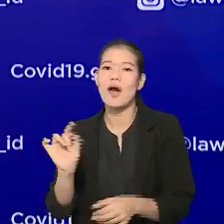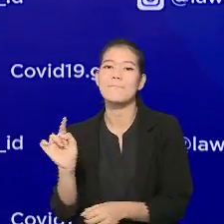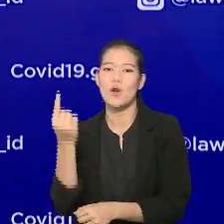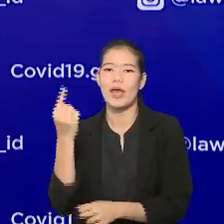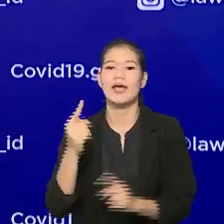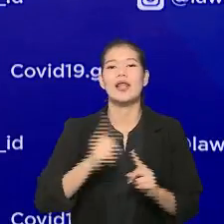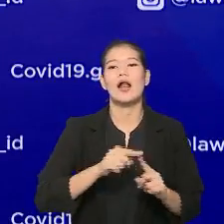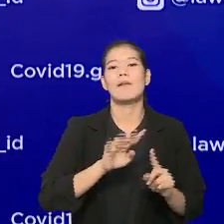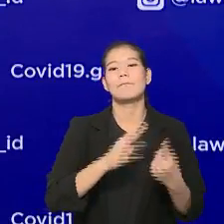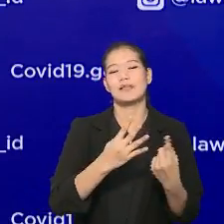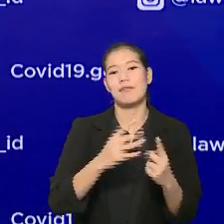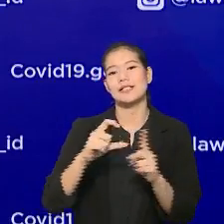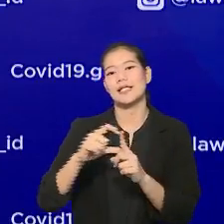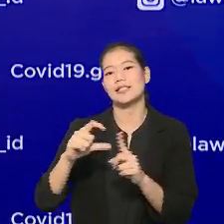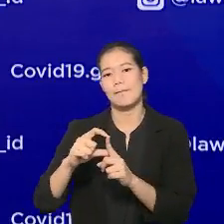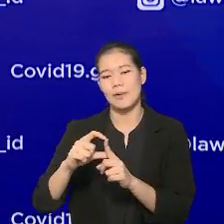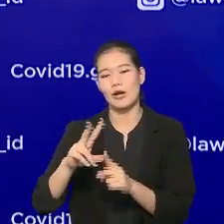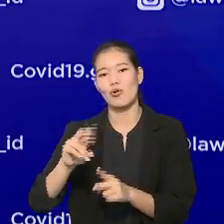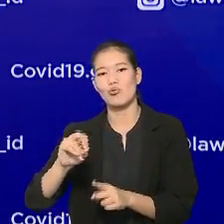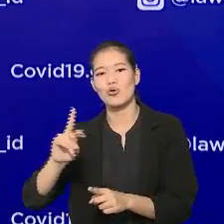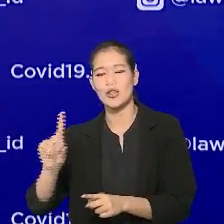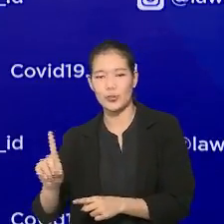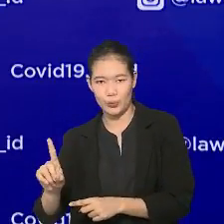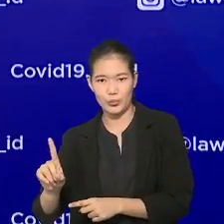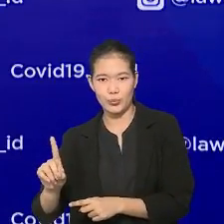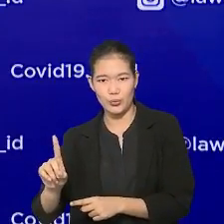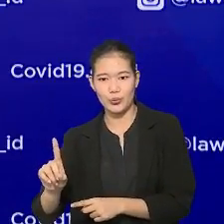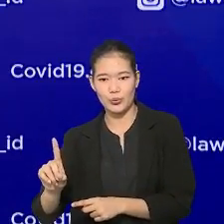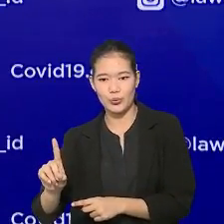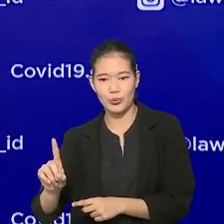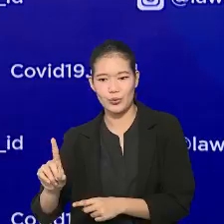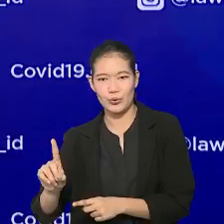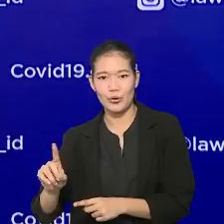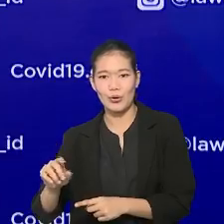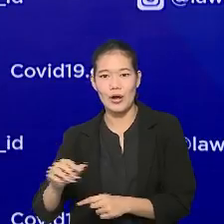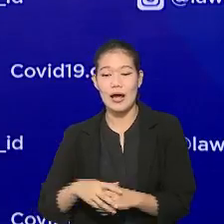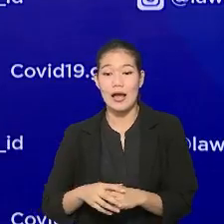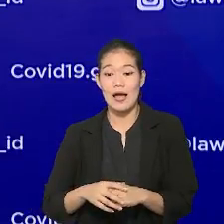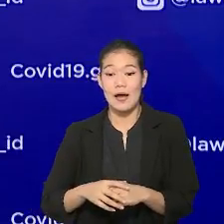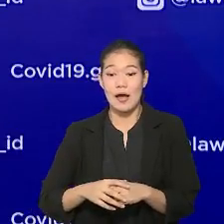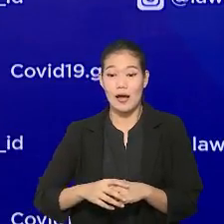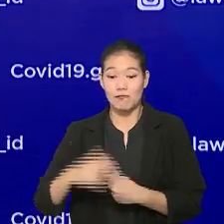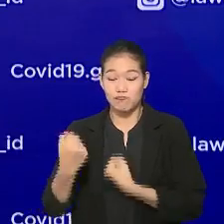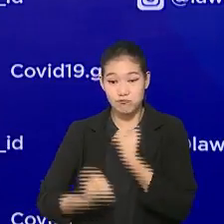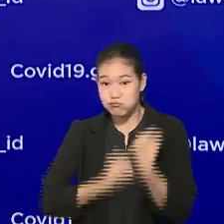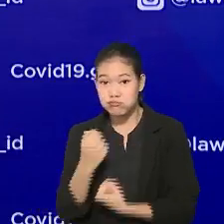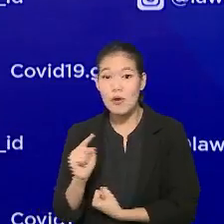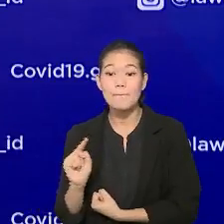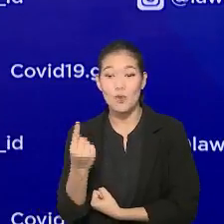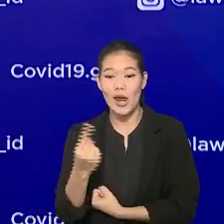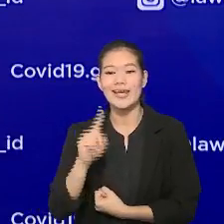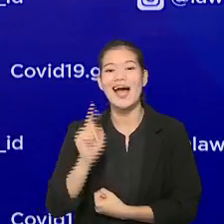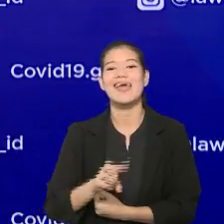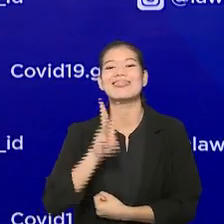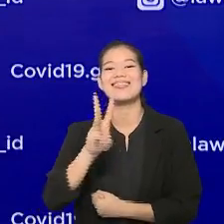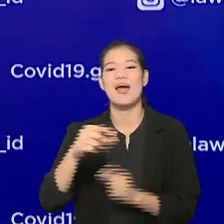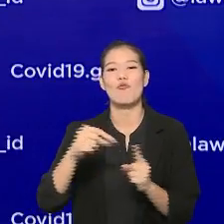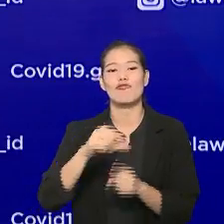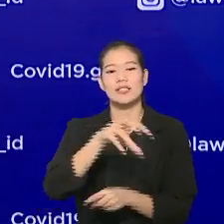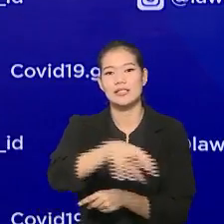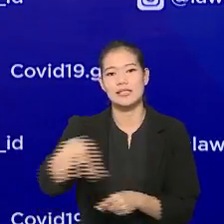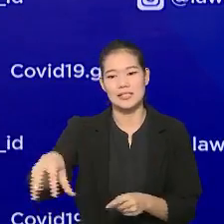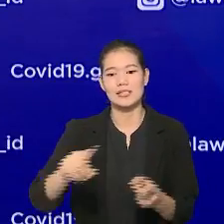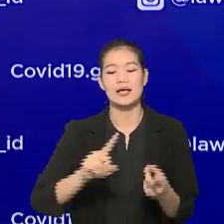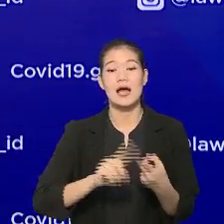pada tanggal 14 Desember 2021 dan kick-off pelaksanaannya dilakukan di 3 provinsi,